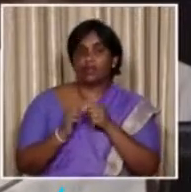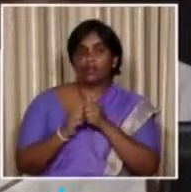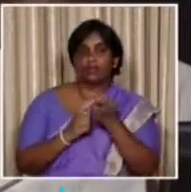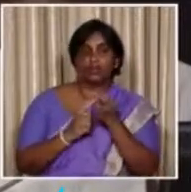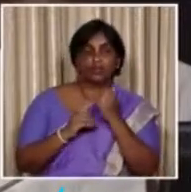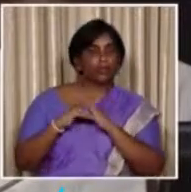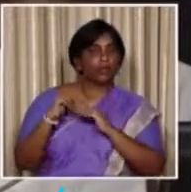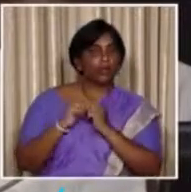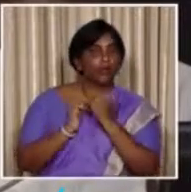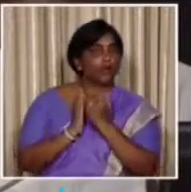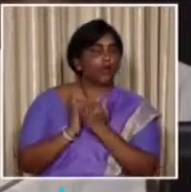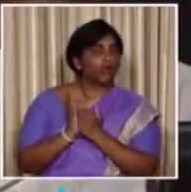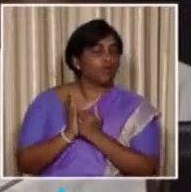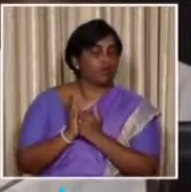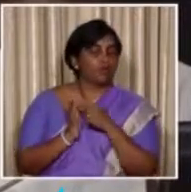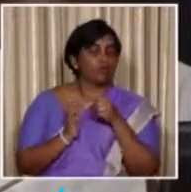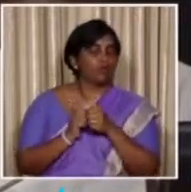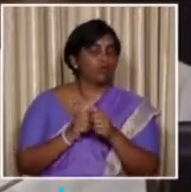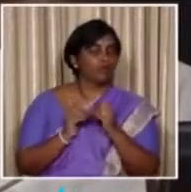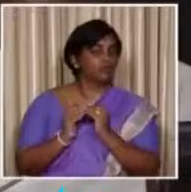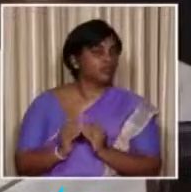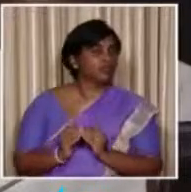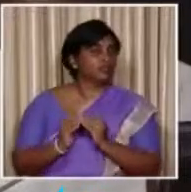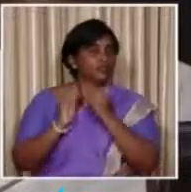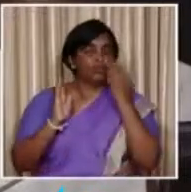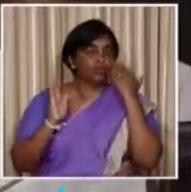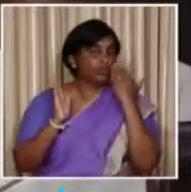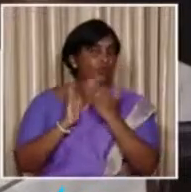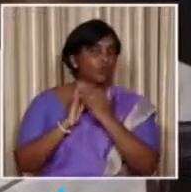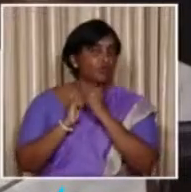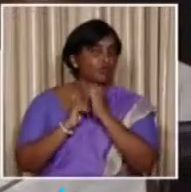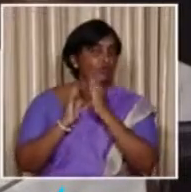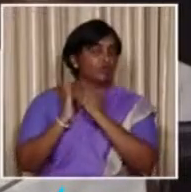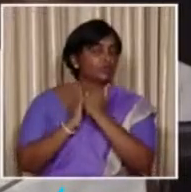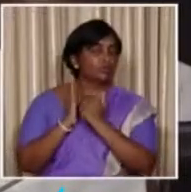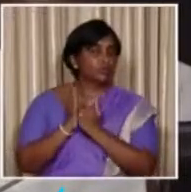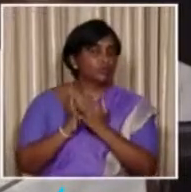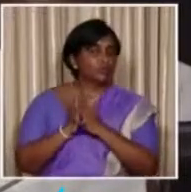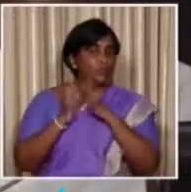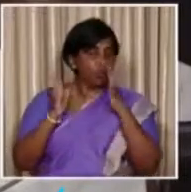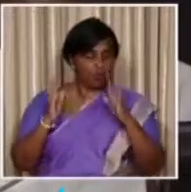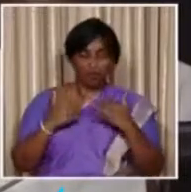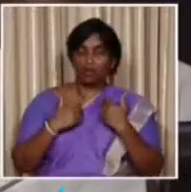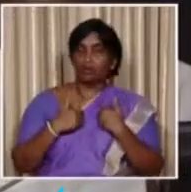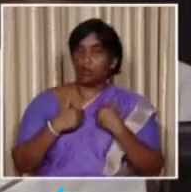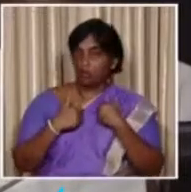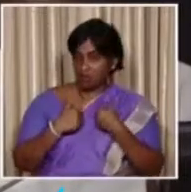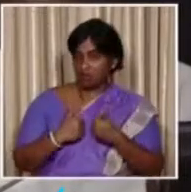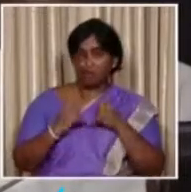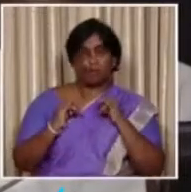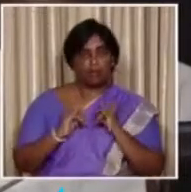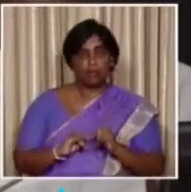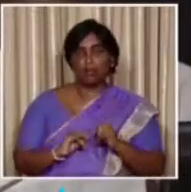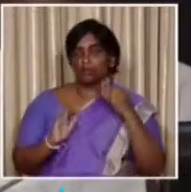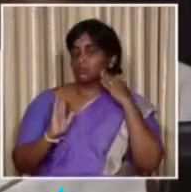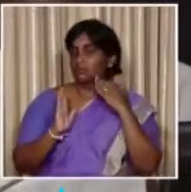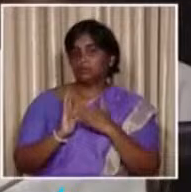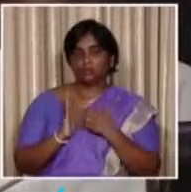ආර්ථික වැඩපිළිවෙල? ඒකේ මොනවද සංවර්ධනයේ සඳහා වැඩපිළිවෙල? ඒක කොච්චර අපිට හොඳද නරකද මොනවත්